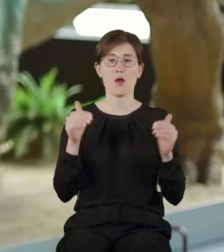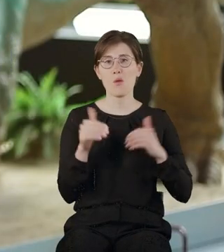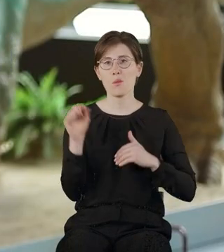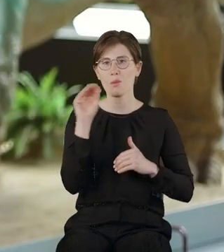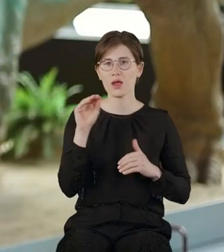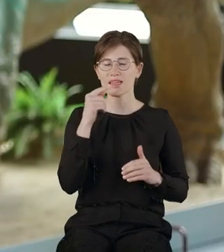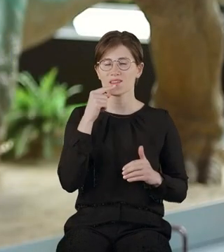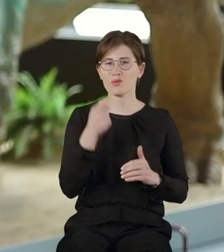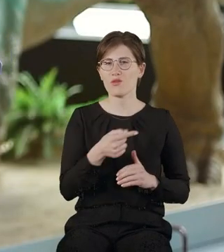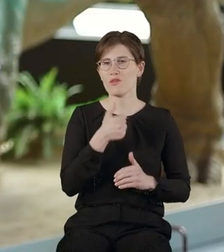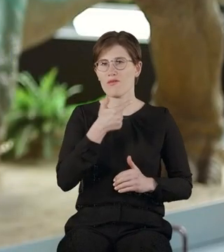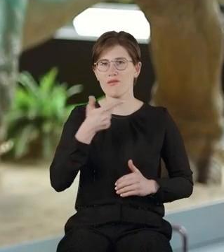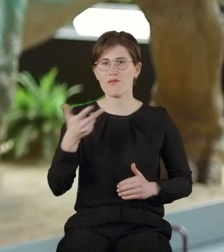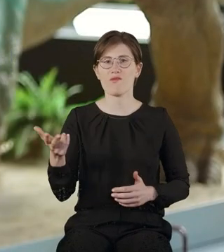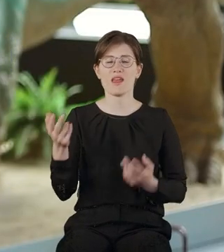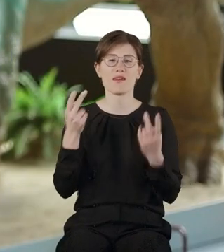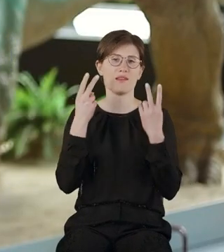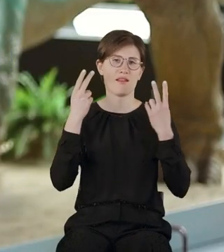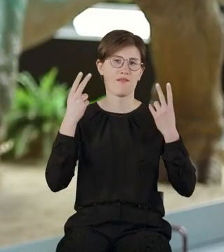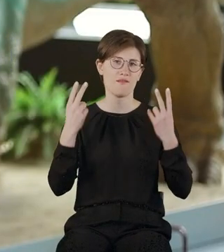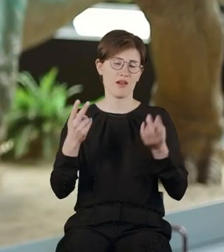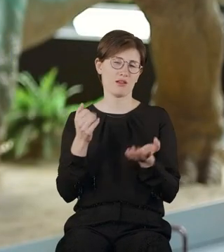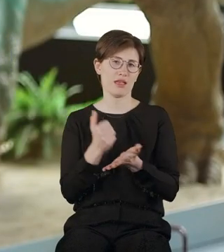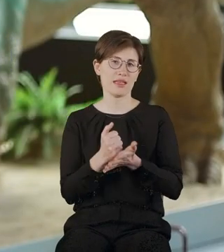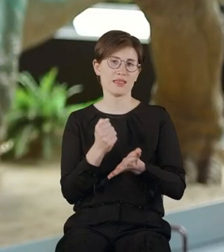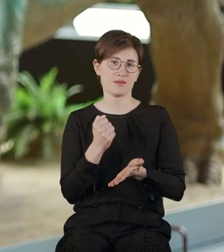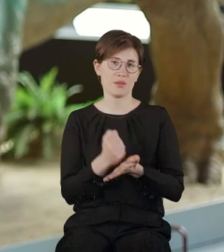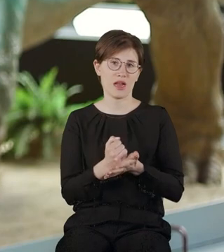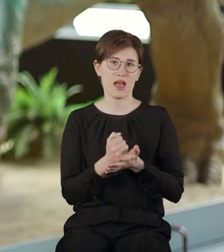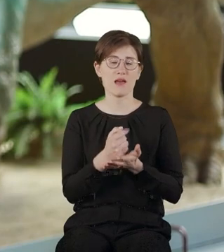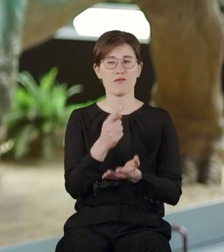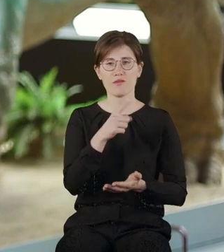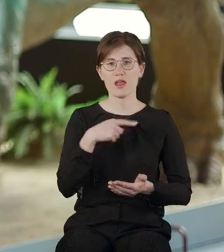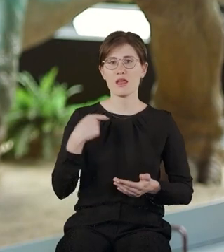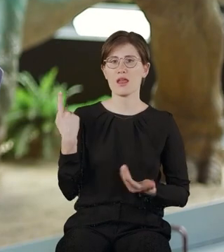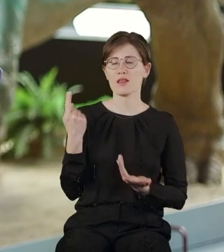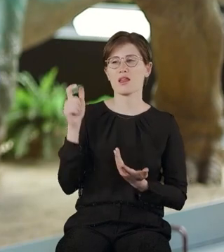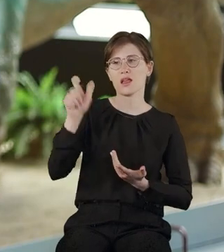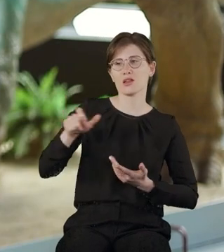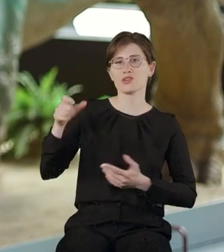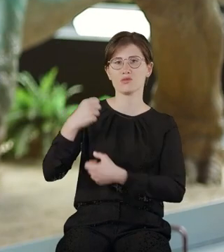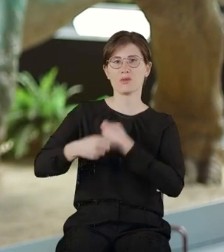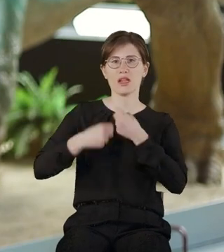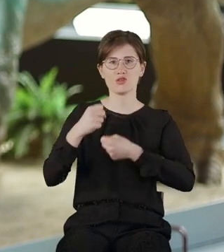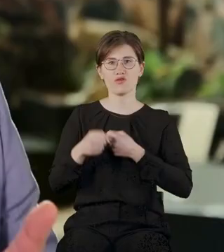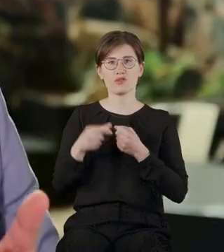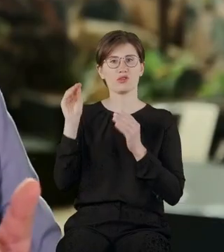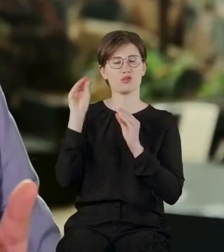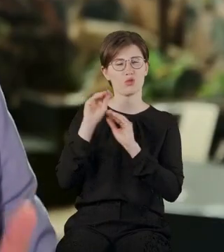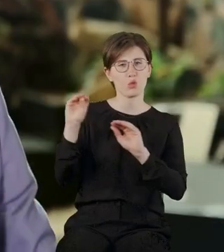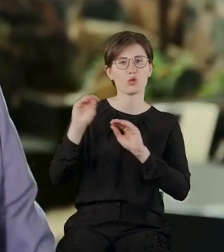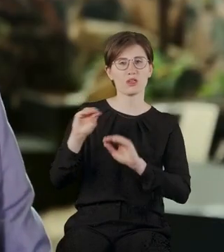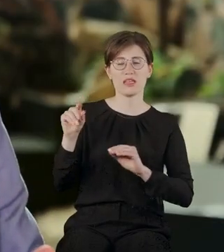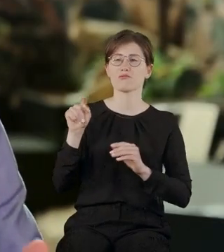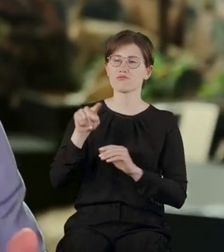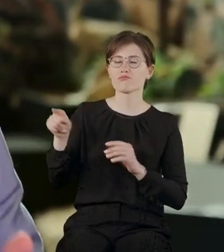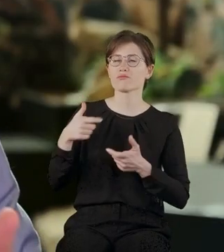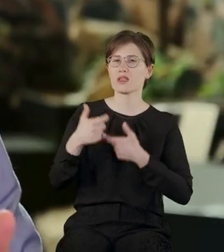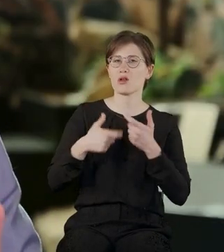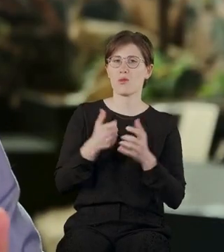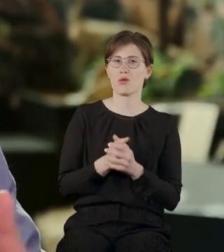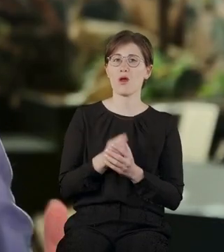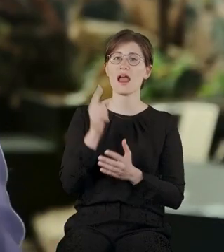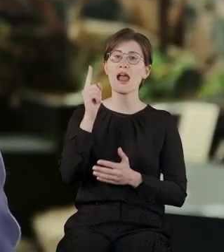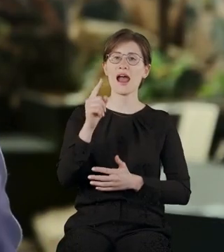wielu istotnych zagadnieniach, którymi zajmują się nasi uczeni, ale przede wszystkim